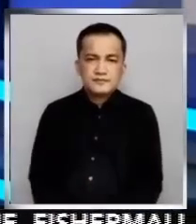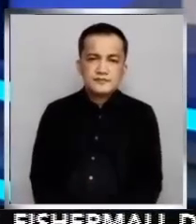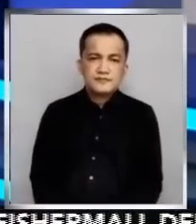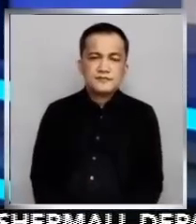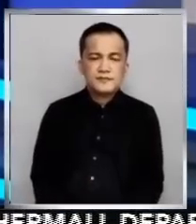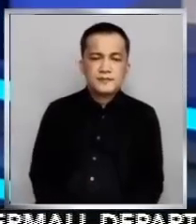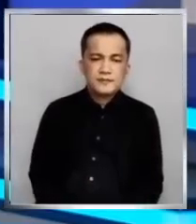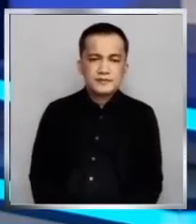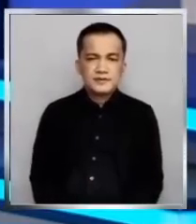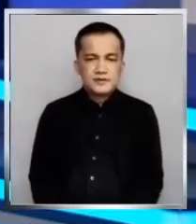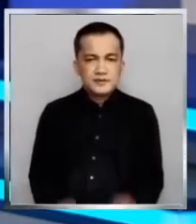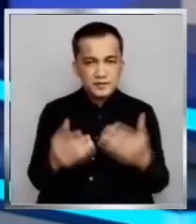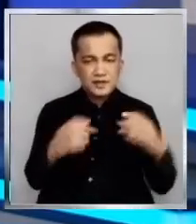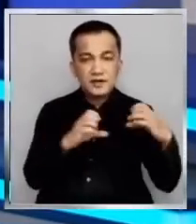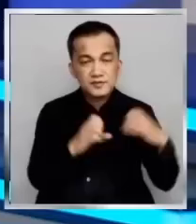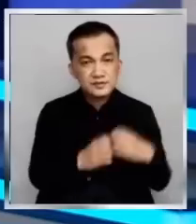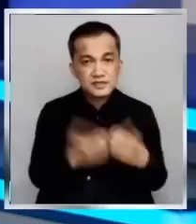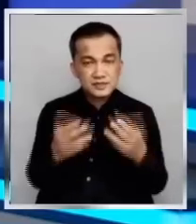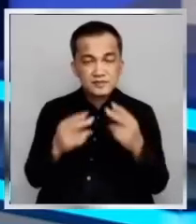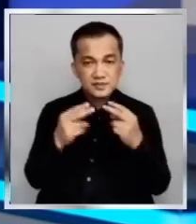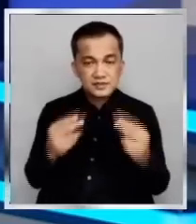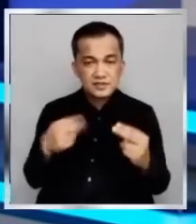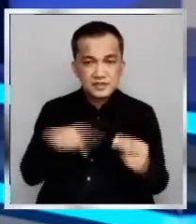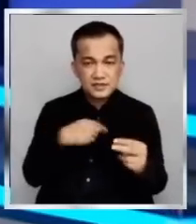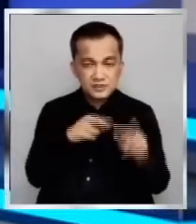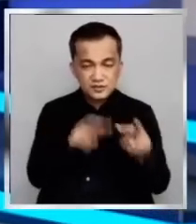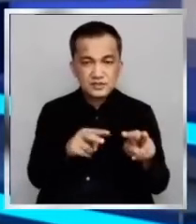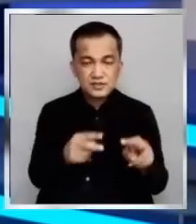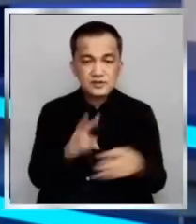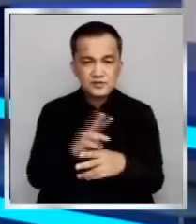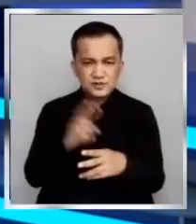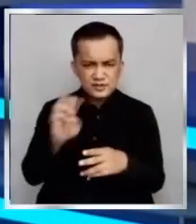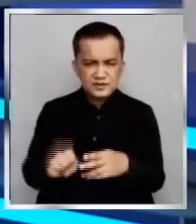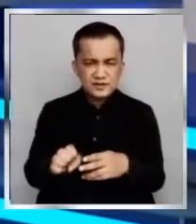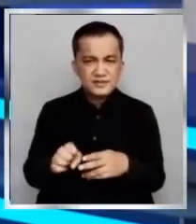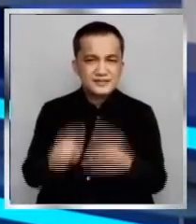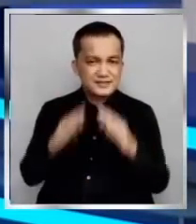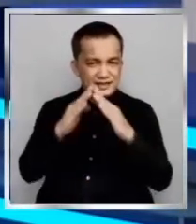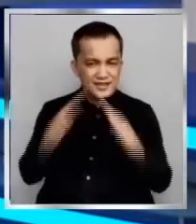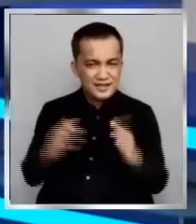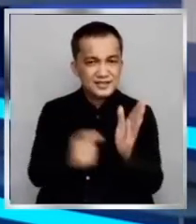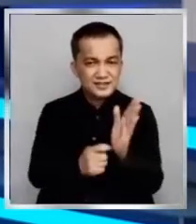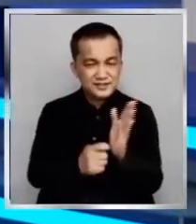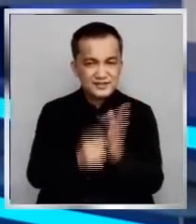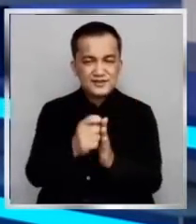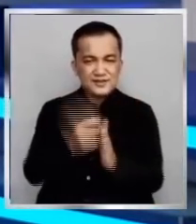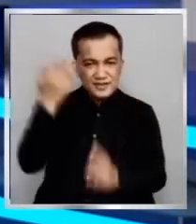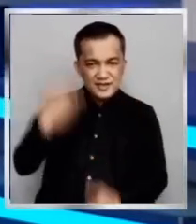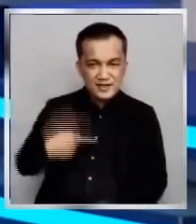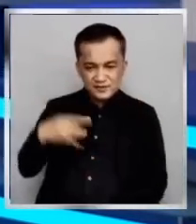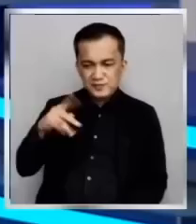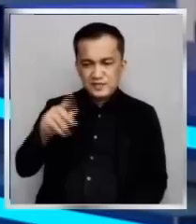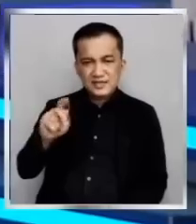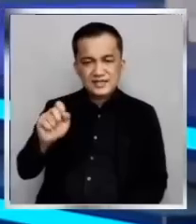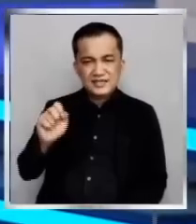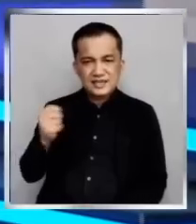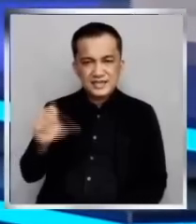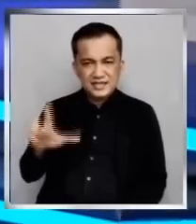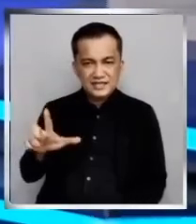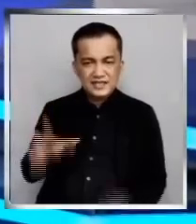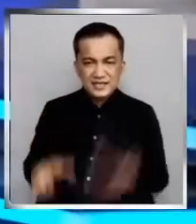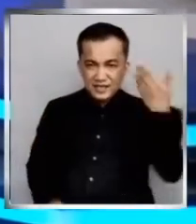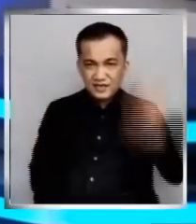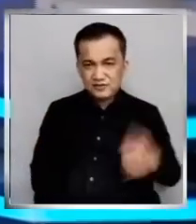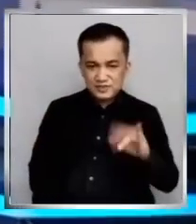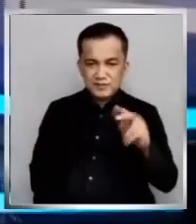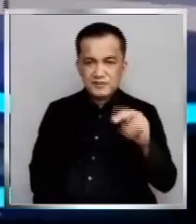At mga kapuso, yan po ang mga balitang ating tinutukan ngayong weekend mula sa tahanan ng katotohanan. Ako po si Pia Arcangel. Ako po si Ivan Mayrina.